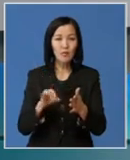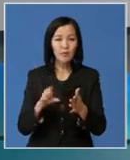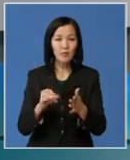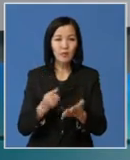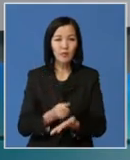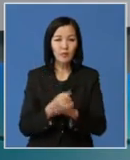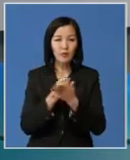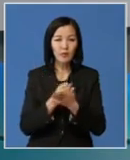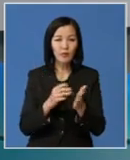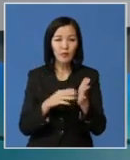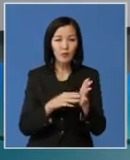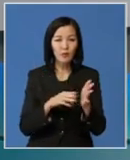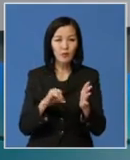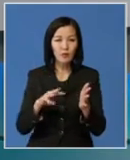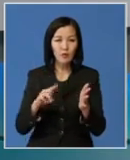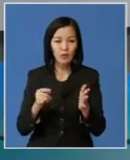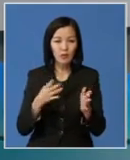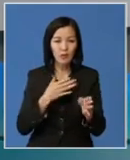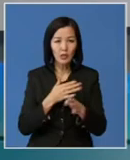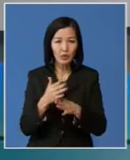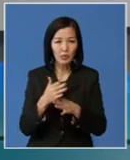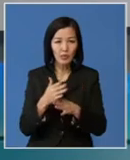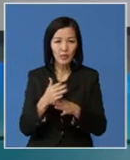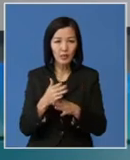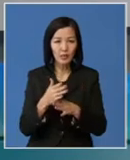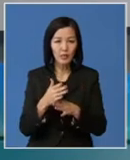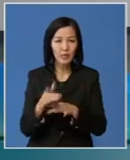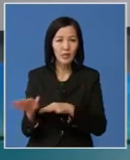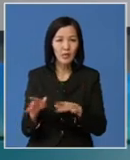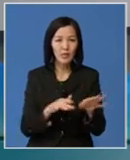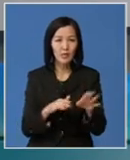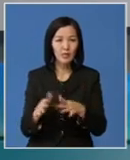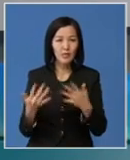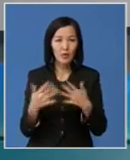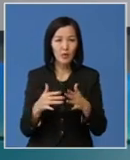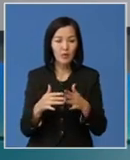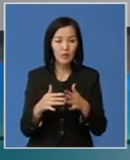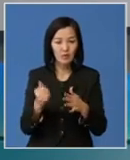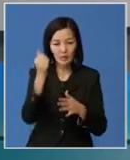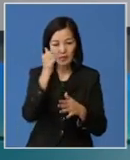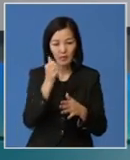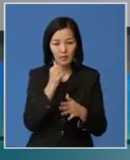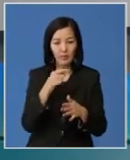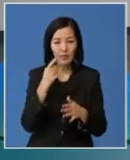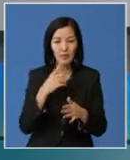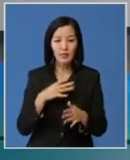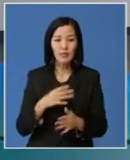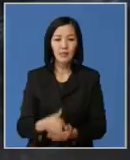жасап, 9 миллион теңге қаржысын жұмсаған. Осылайша егіске мұрындық болып ауылдастарының алғысына бөленді.